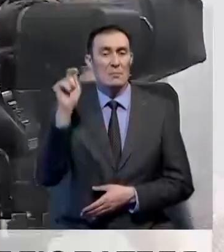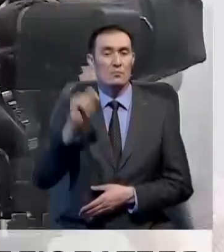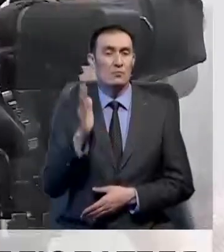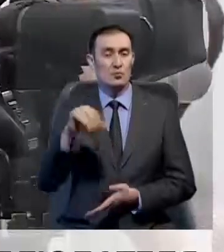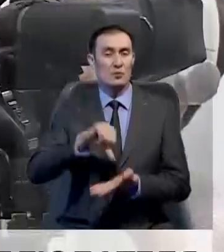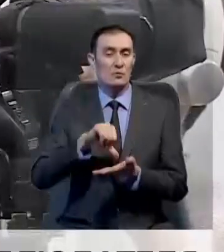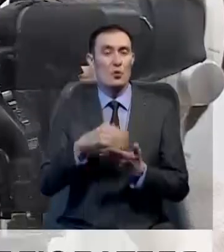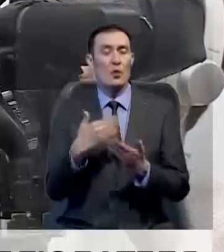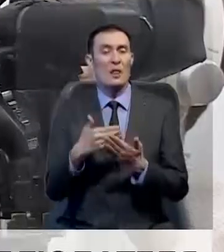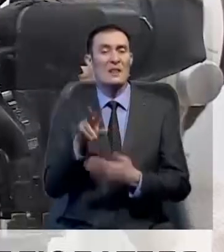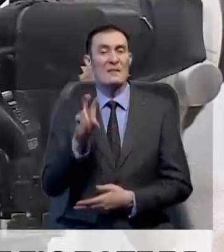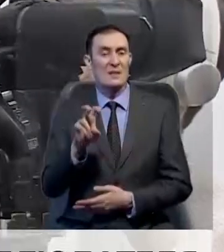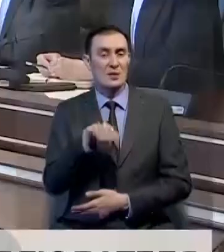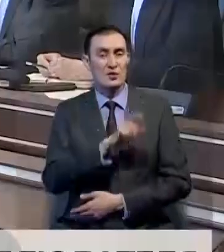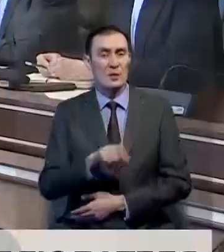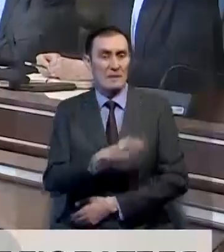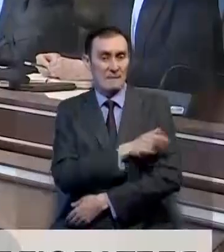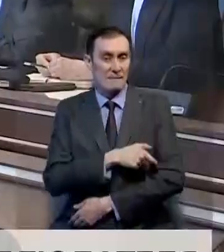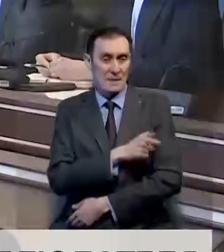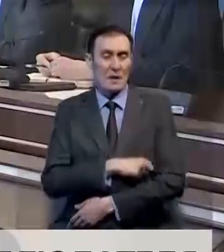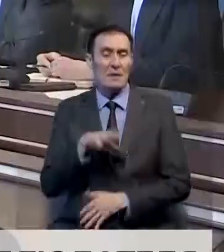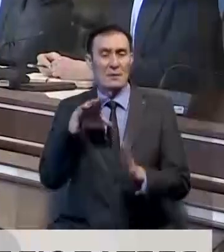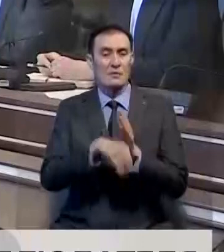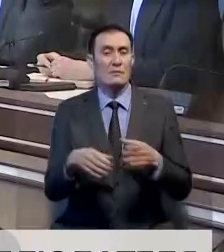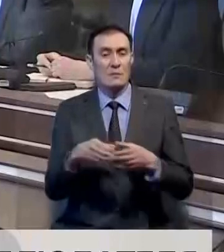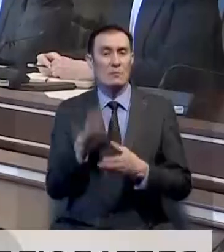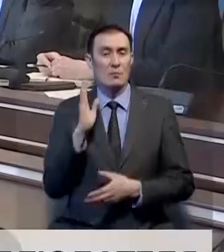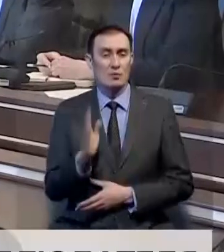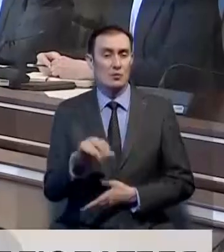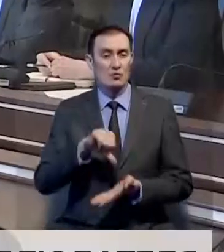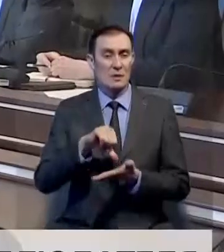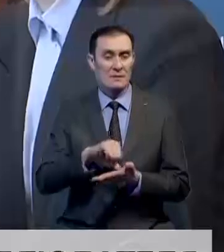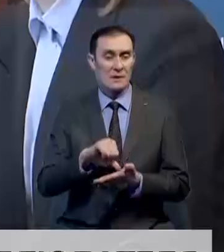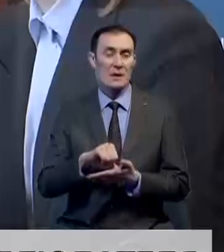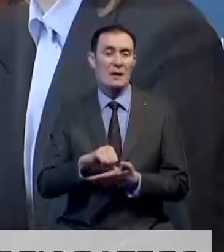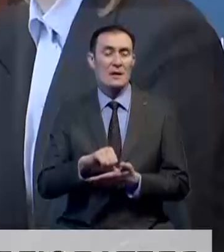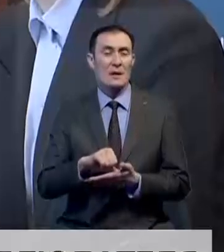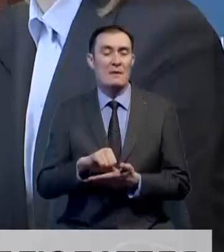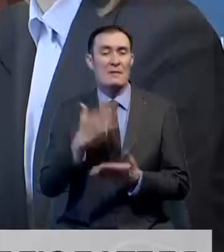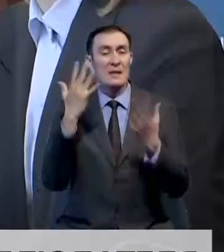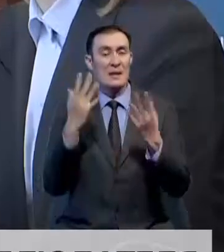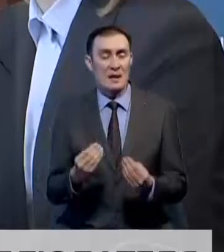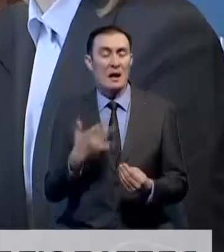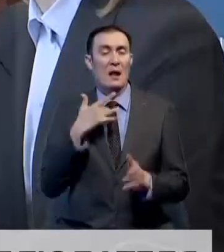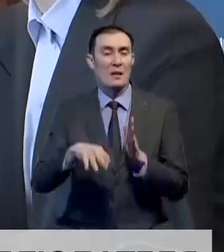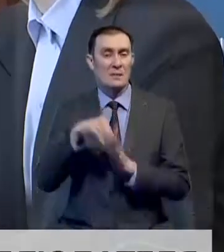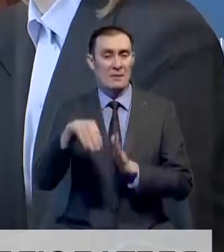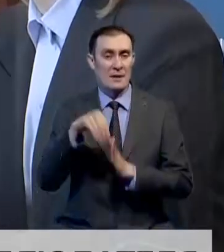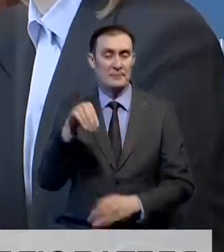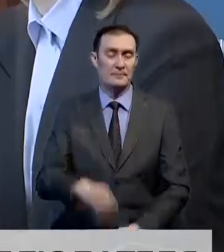приедет около 200 человек. Основной состав наблюдателей будет задействован непосредственно в день